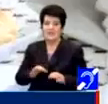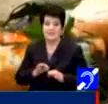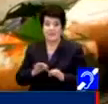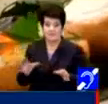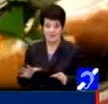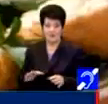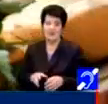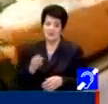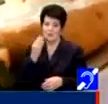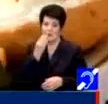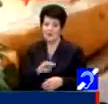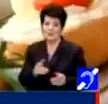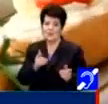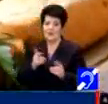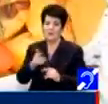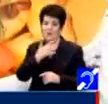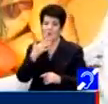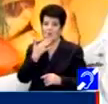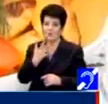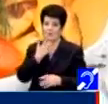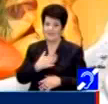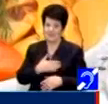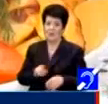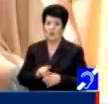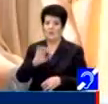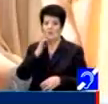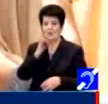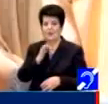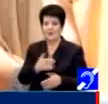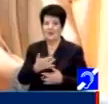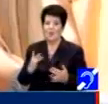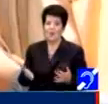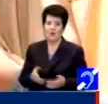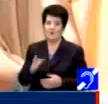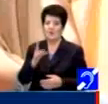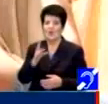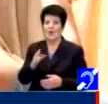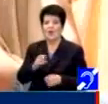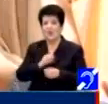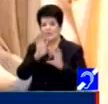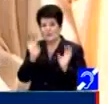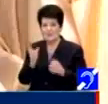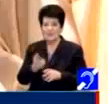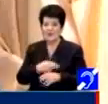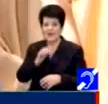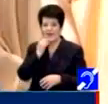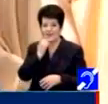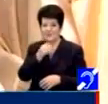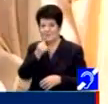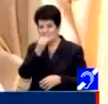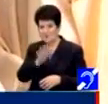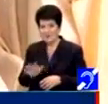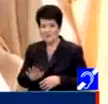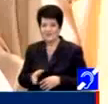nu au putut lipsi bunătățile pregătite cu multă dragoste tot de bunica. La orice nuntă, la orice petrecere, fără babă, noi nu petrecem,